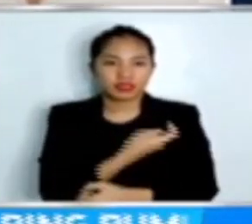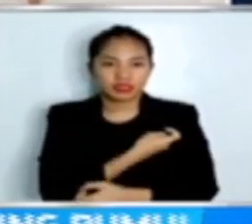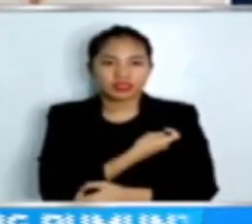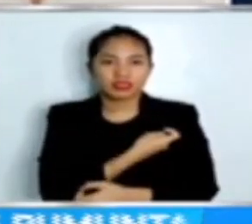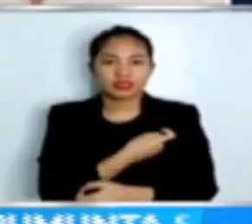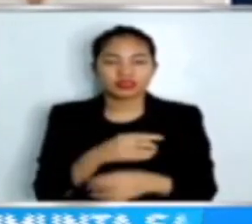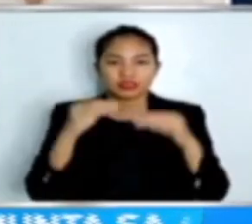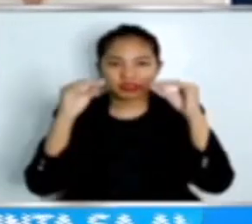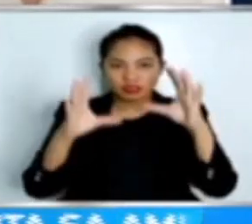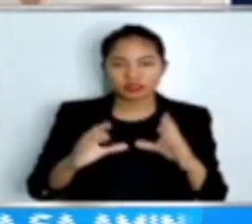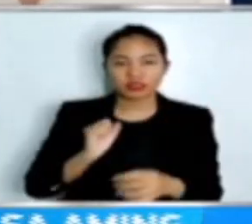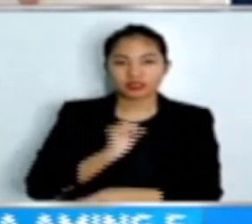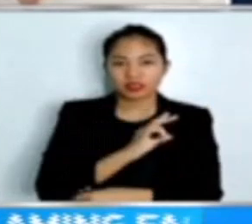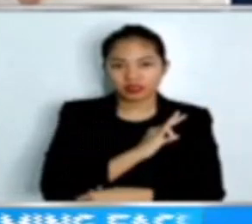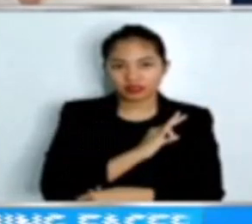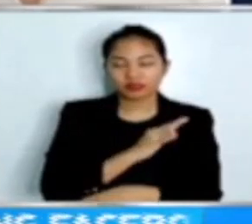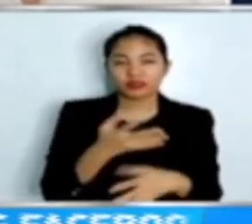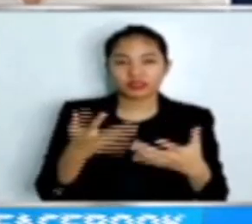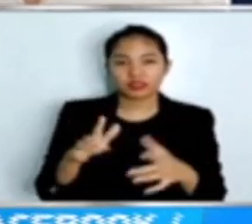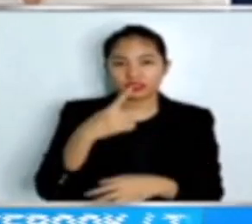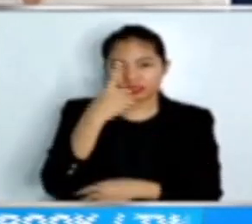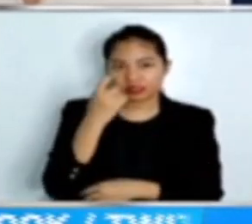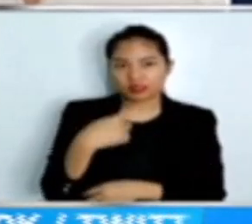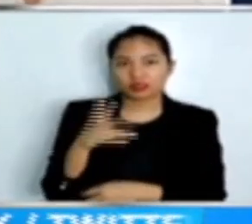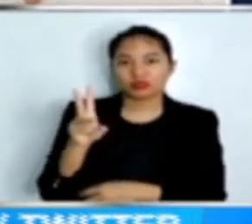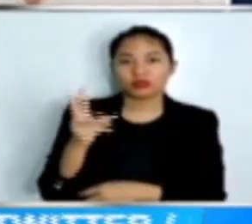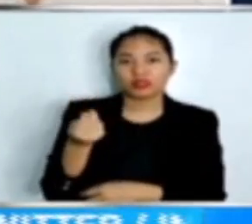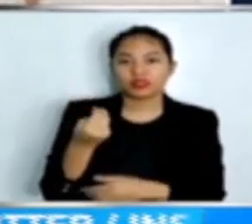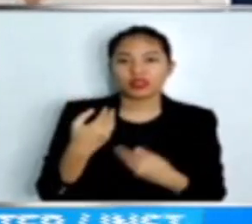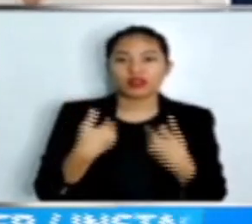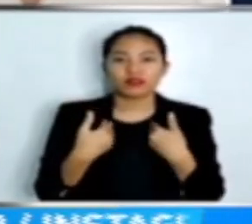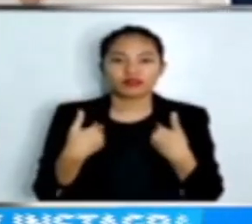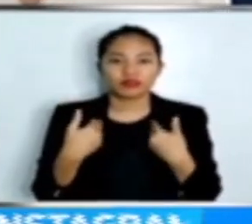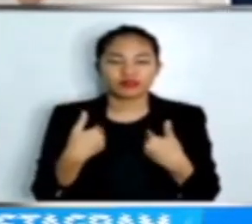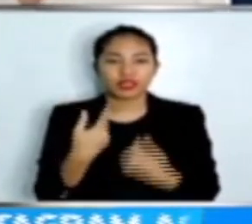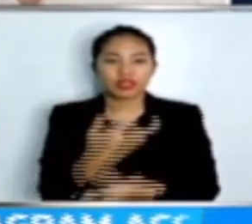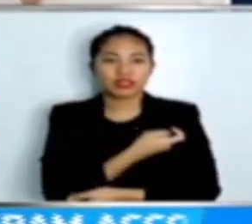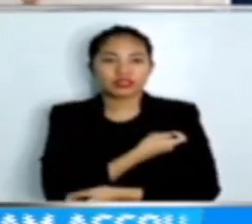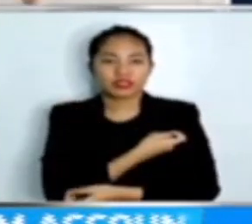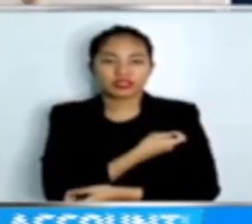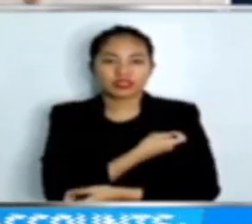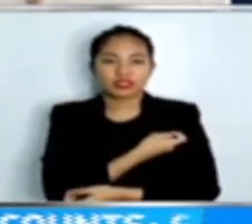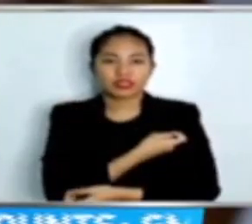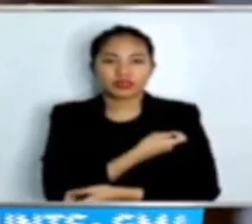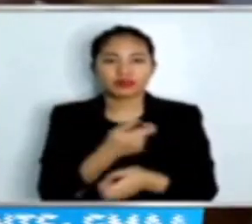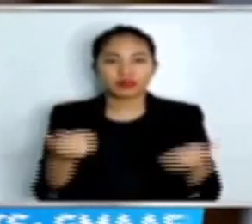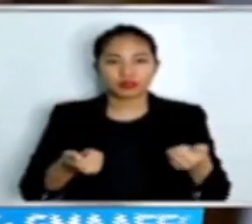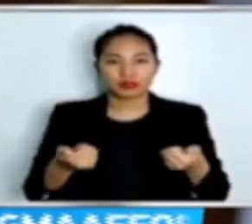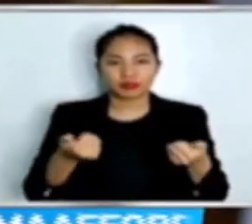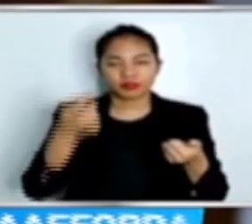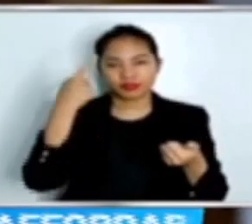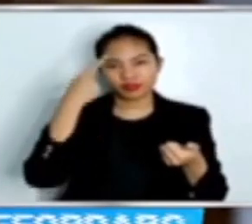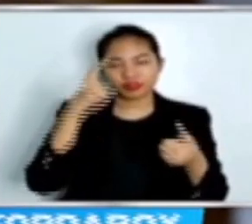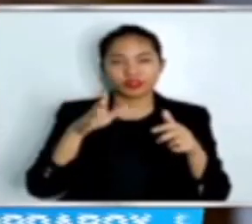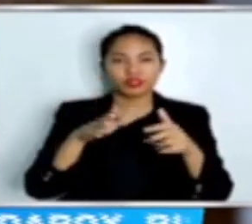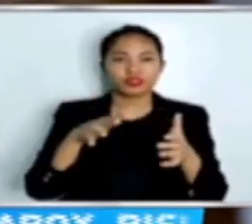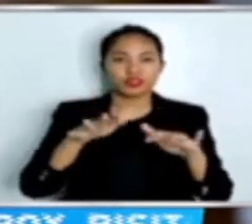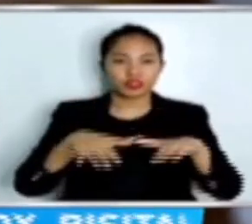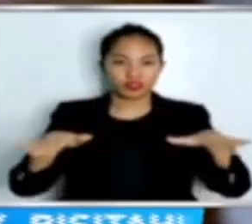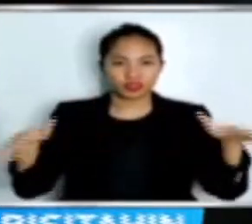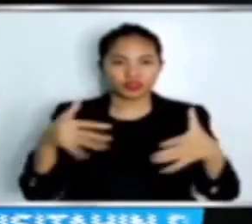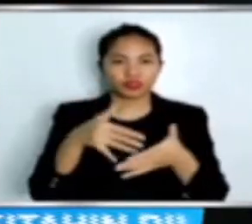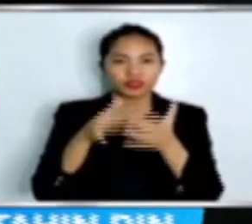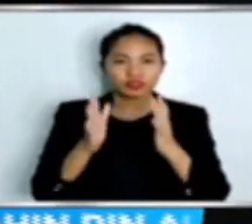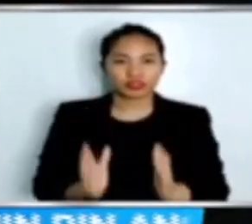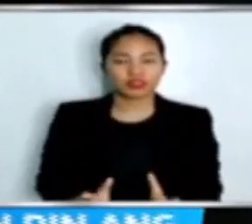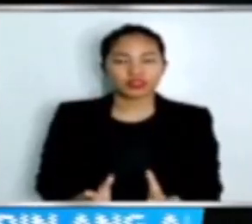tinatanong din po nila kung kailan magkakaroon ng vaccines for the students. Isang pagbabakuna sa mga